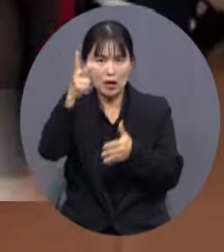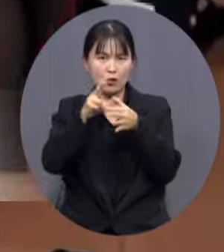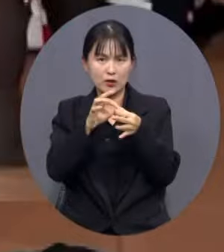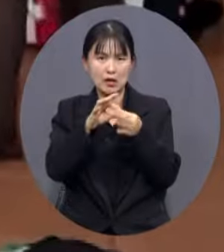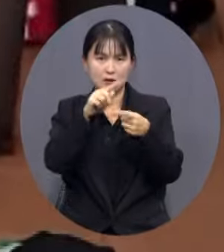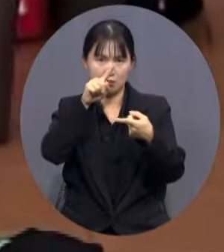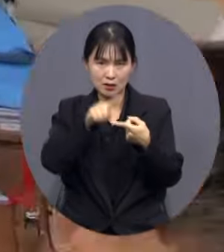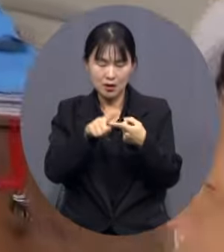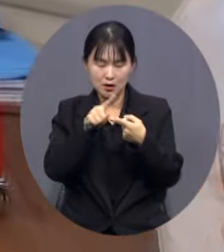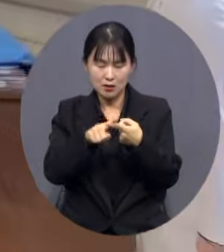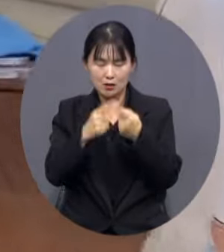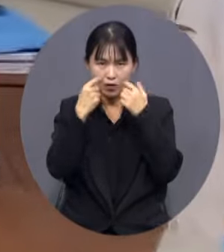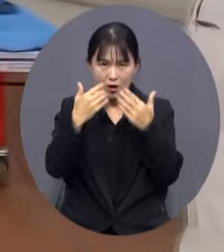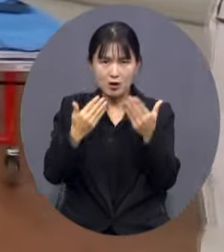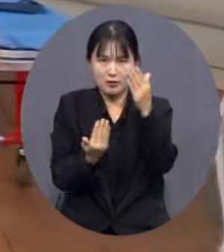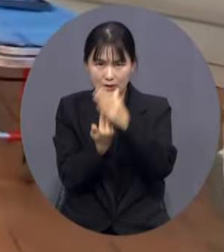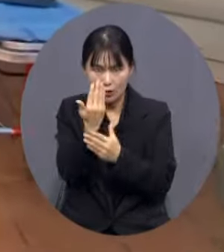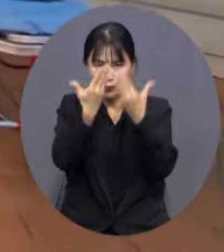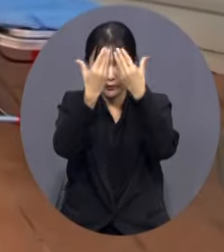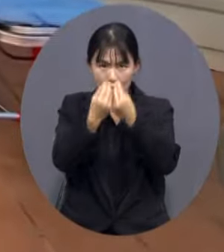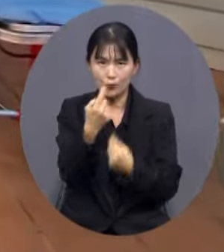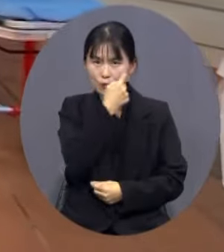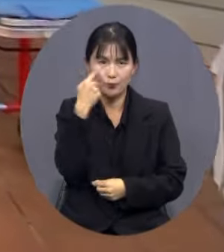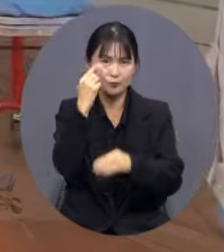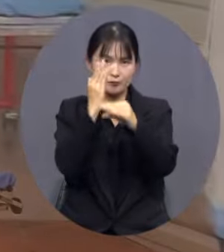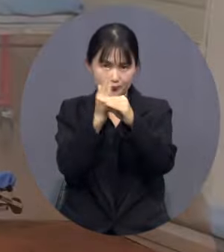상대로 정확한 사고 경위를 조사하고 있습니다.